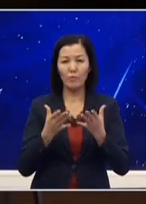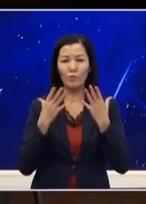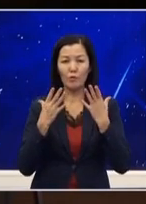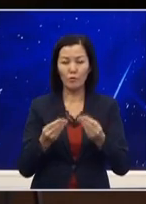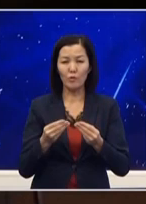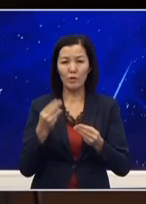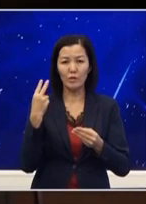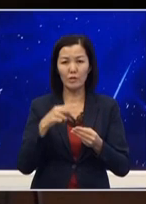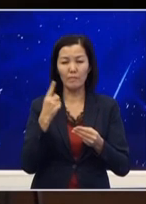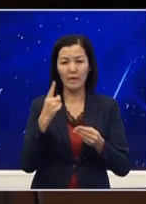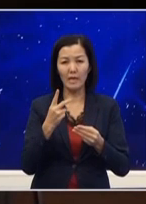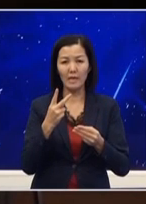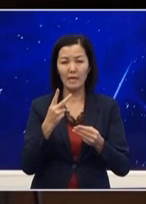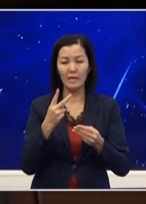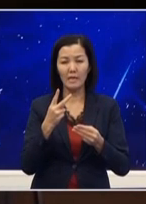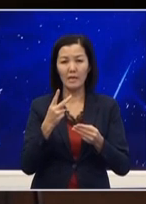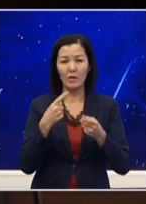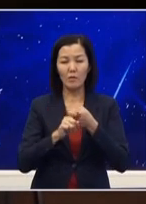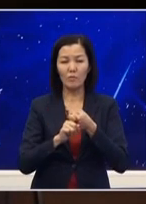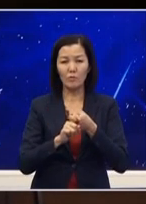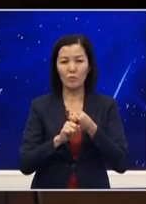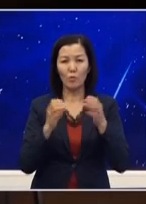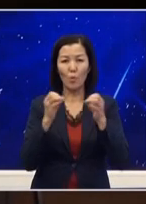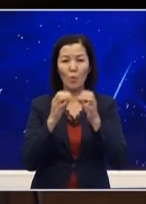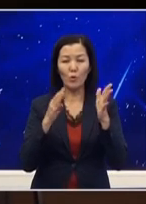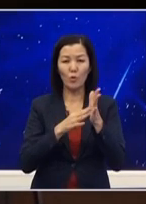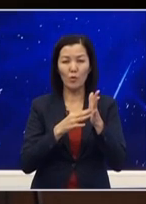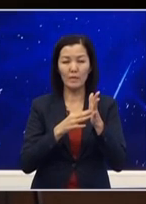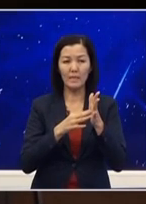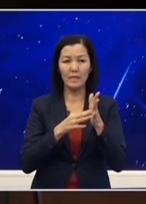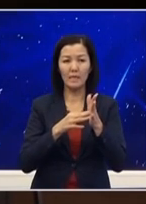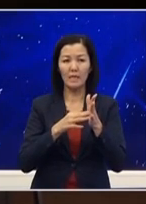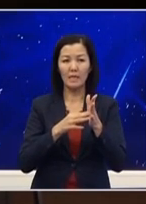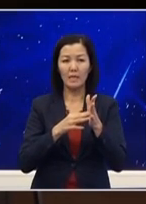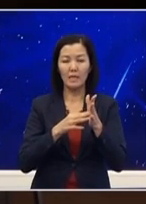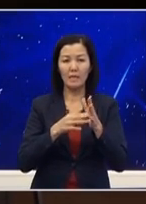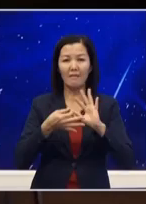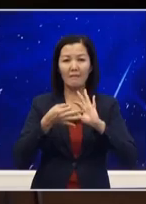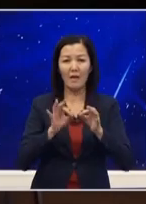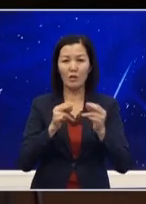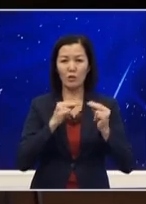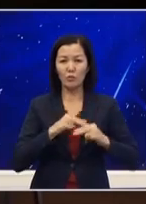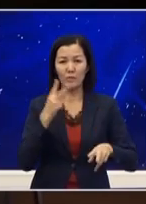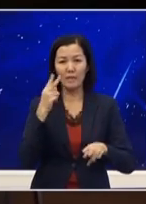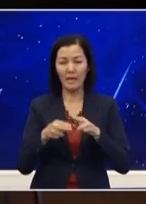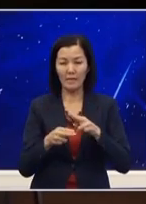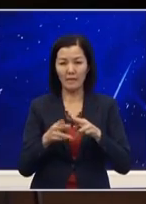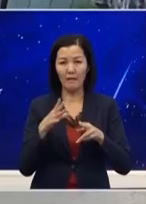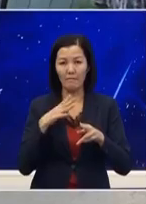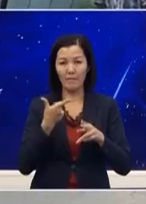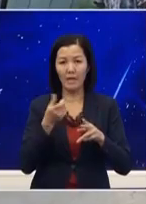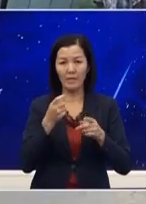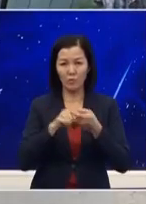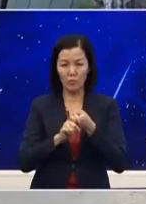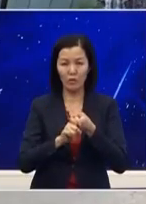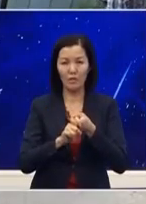осы 22 іске қосу кешенінің 19 іске қосу кешені нақты жұмыстар аяқталып, көгілдір отын берілген.